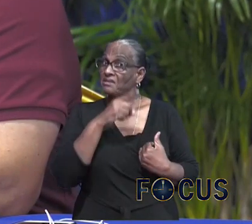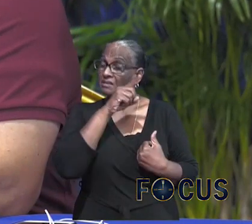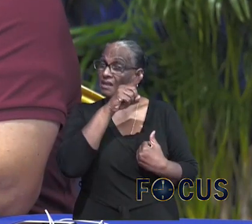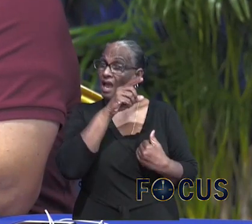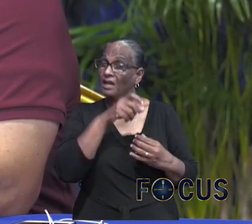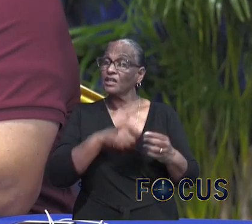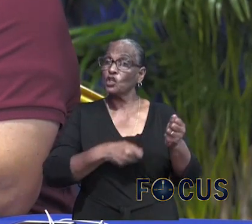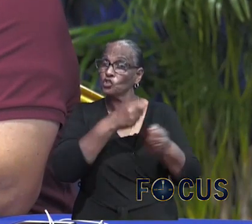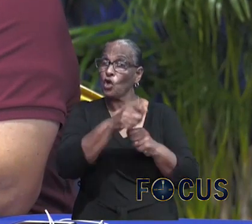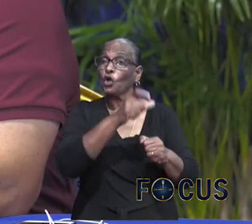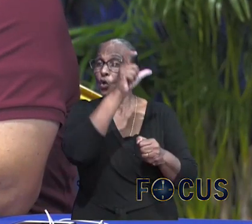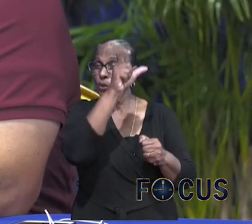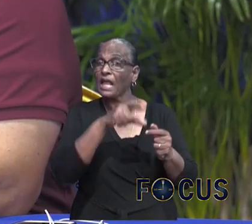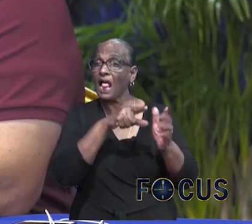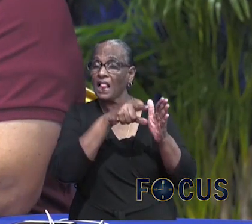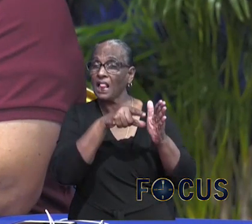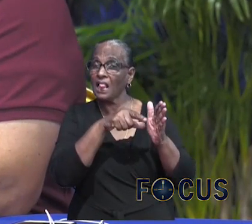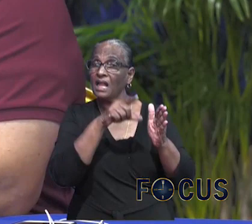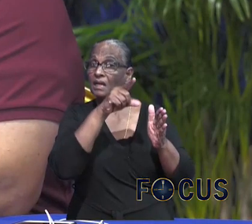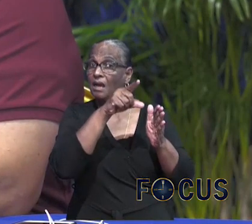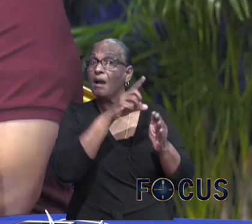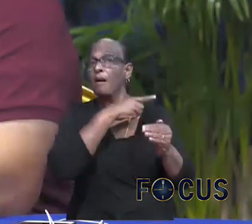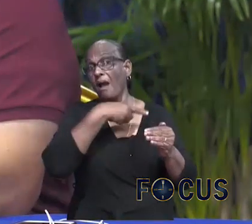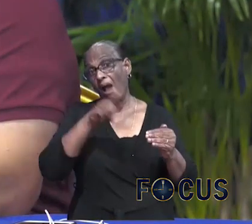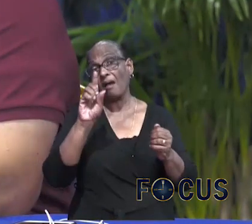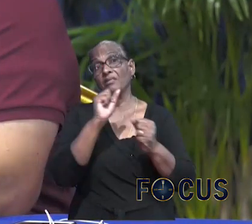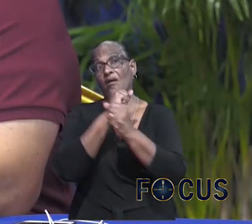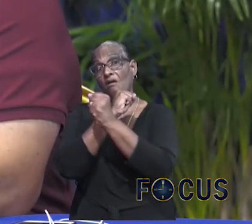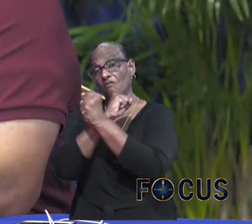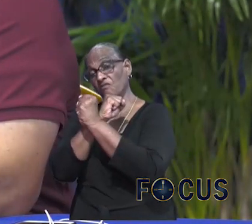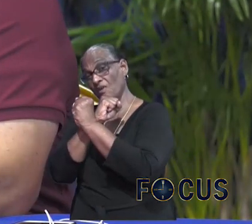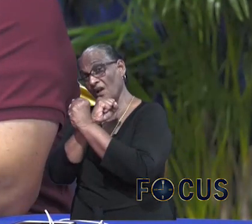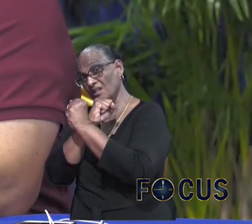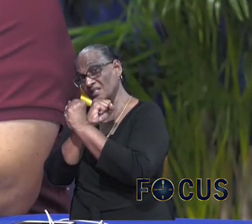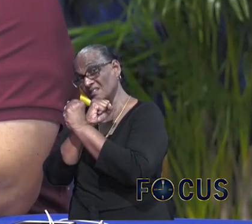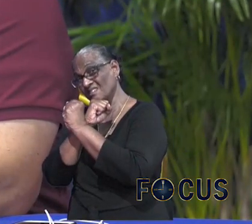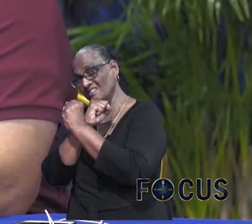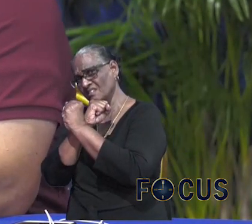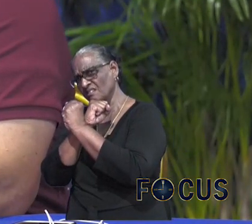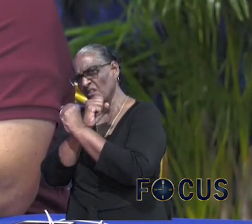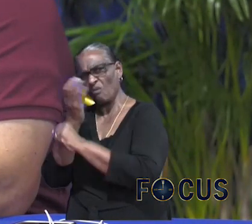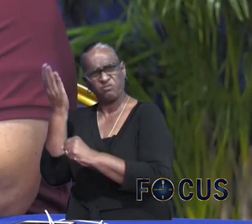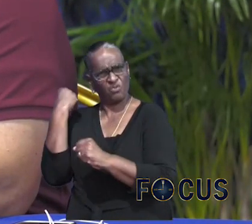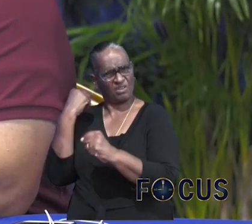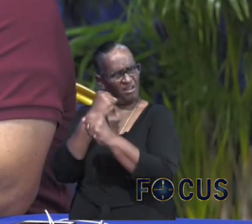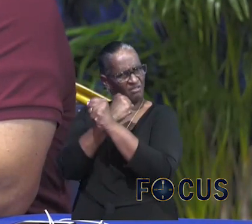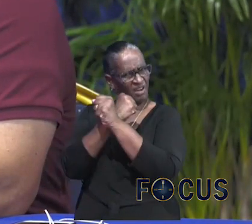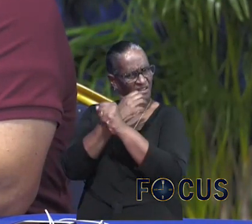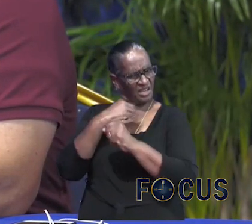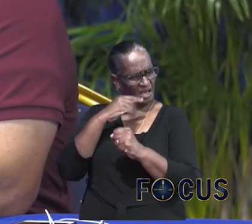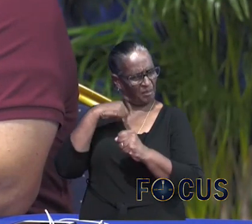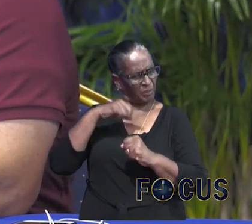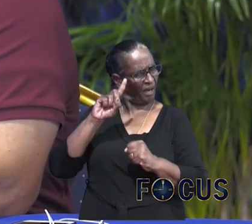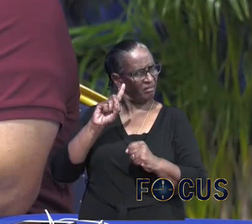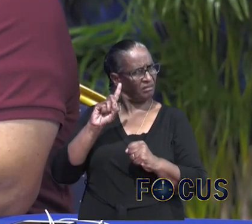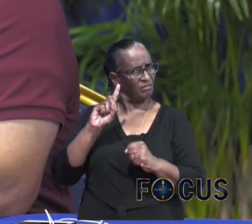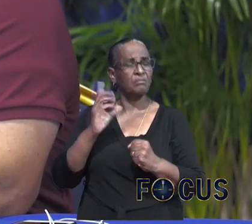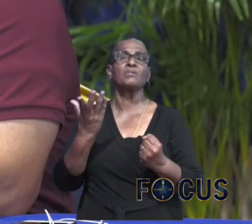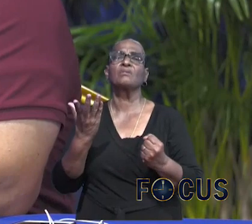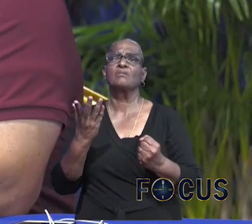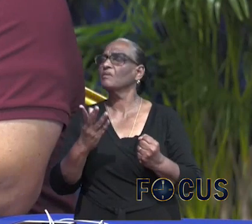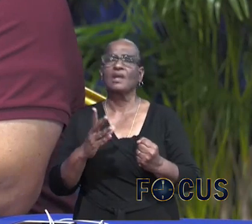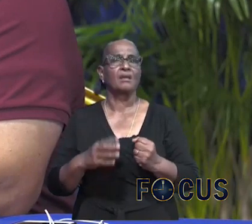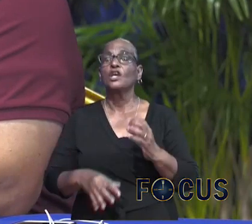ondergebracht. Gaan de mensen naar de gevangenis? Ik dacht dat ik de vorige keer niet echt heb gesproken over de gevangenis, maar dat er dus